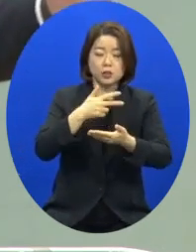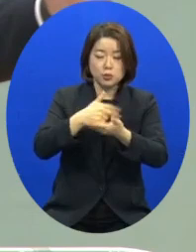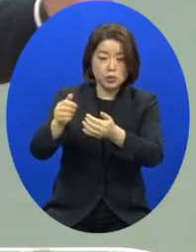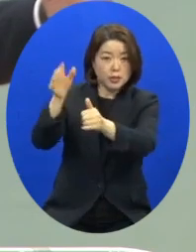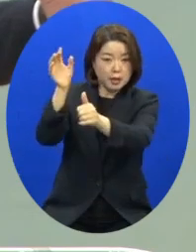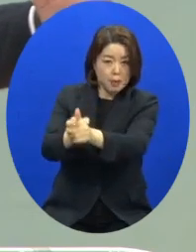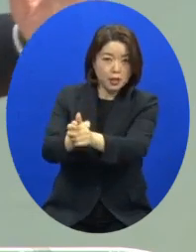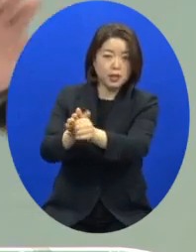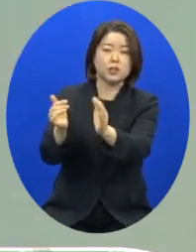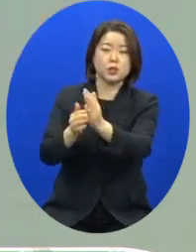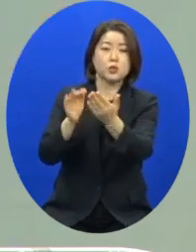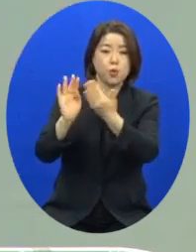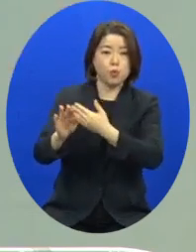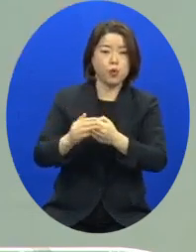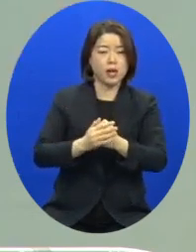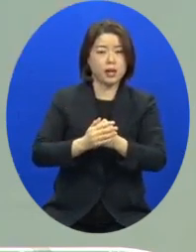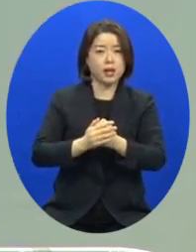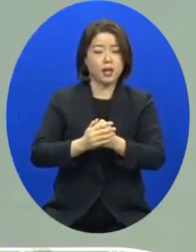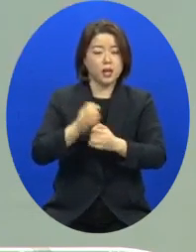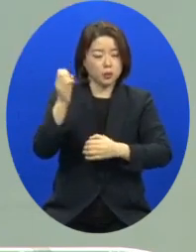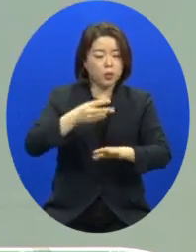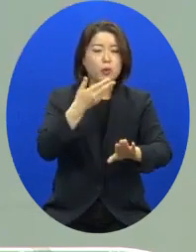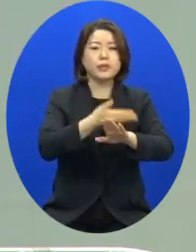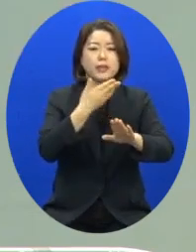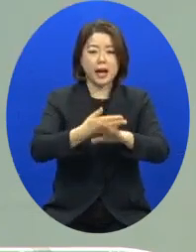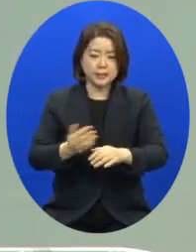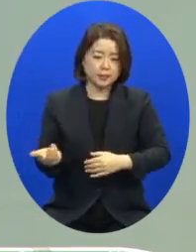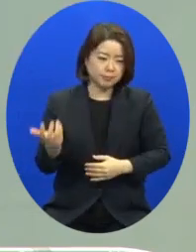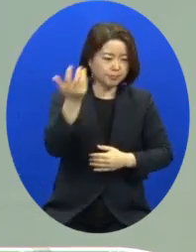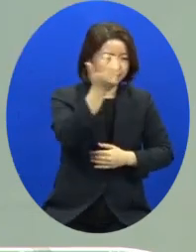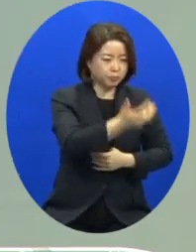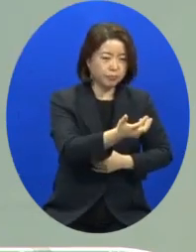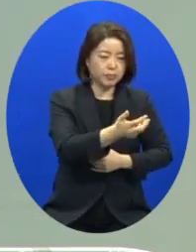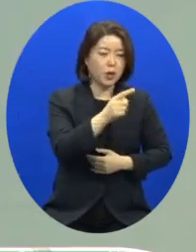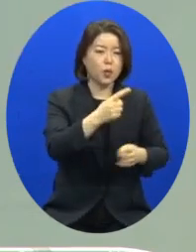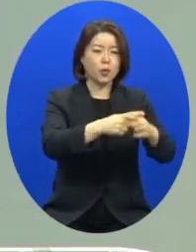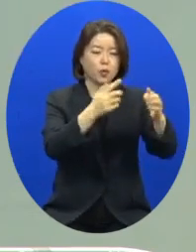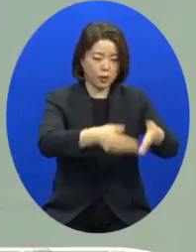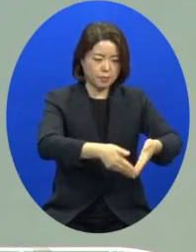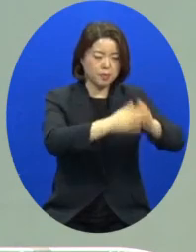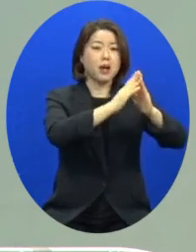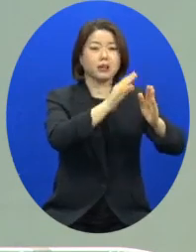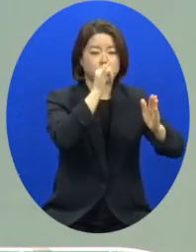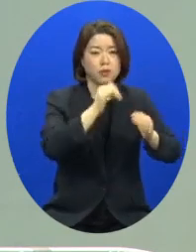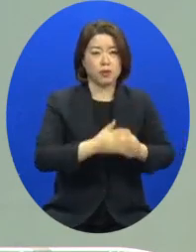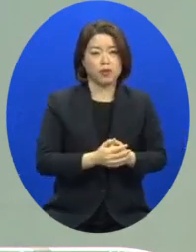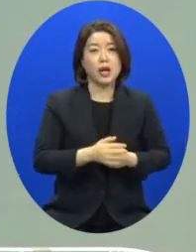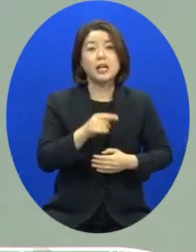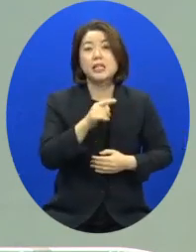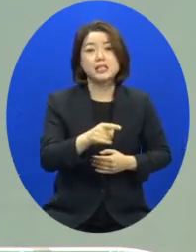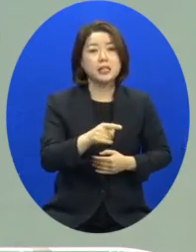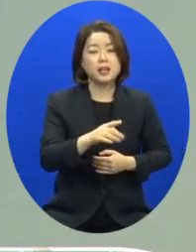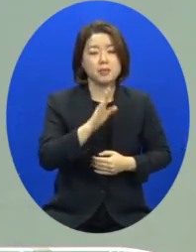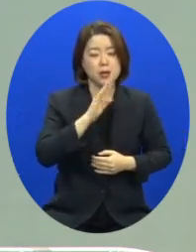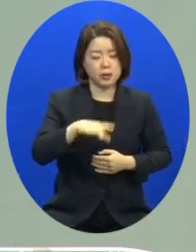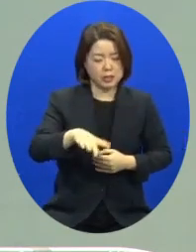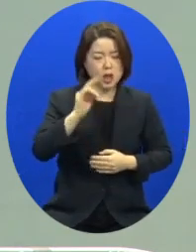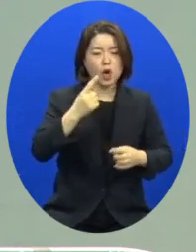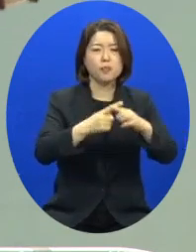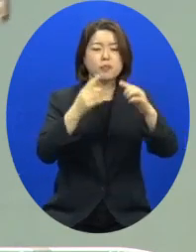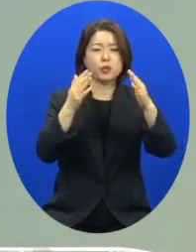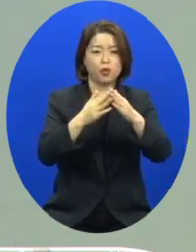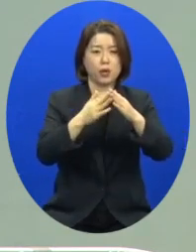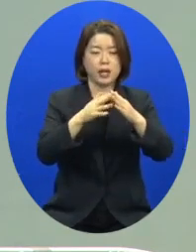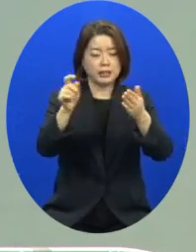맡기고 그리고 자기는 또 다른 지역에 가서 또 다른 교회를 개척했어요. 그게 바로 초대교회였고 그